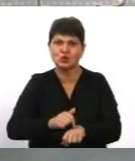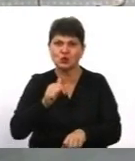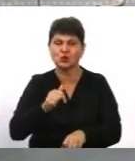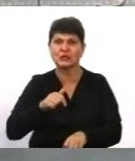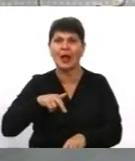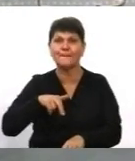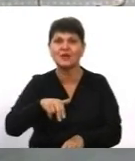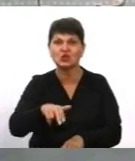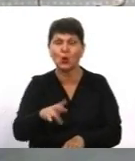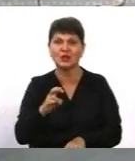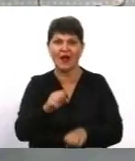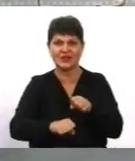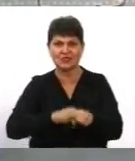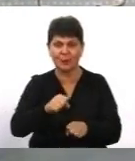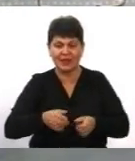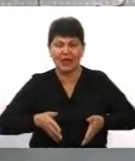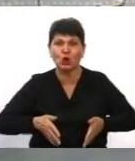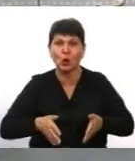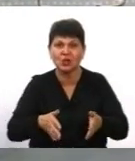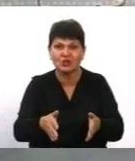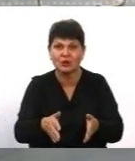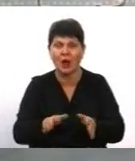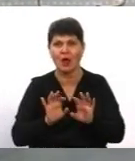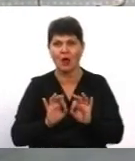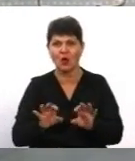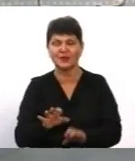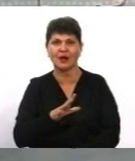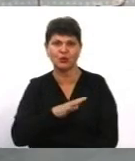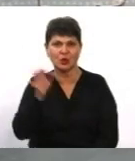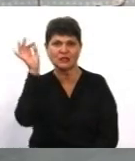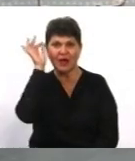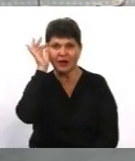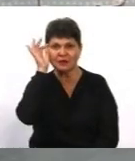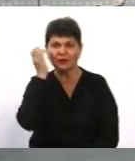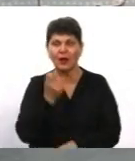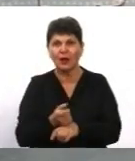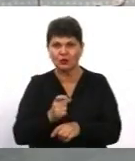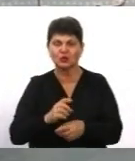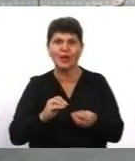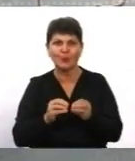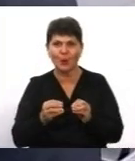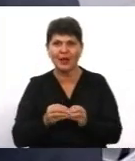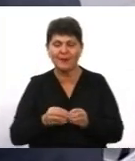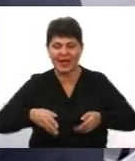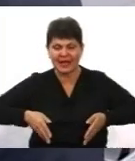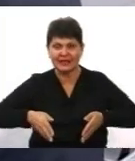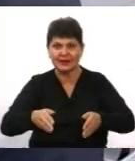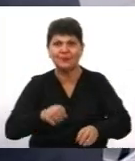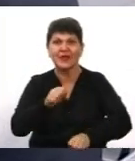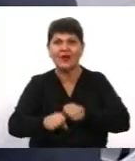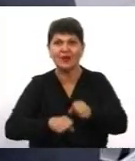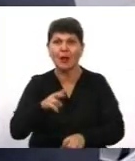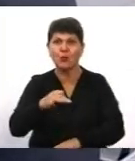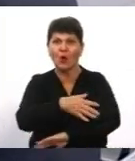на велосипедних доріжках, в коментарях було згадано, є дуже проблемна ділянка – це велодорога по